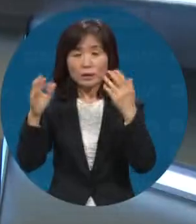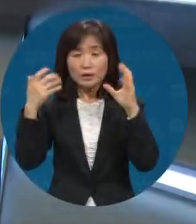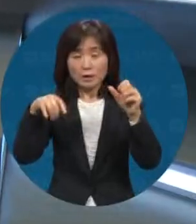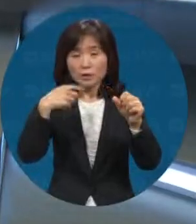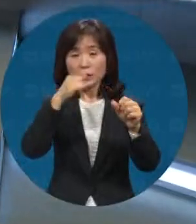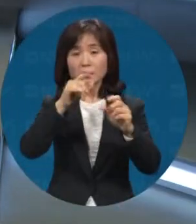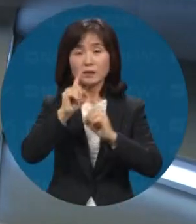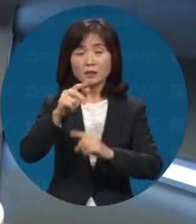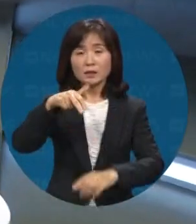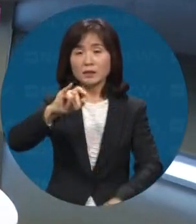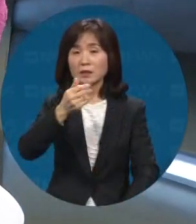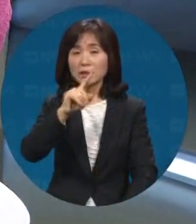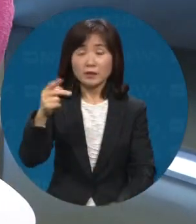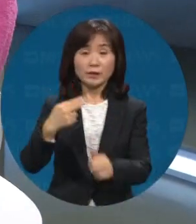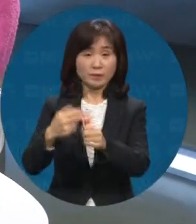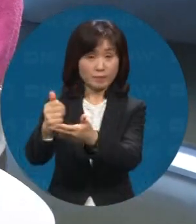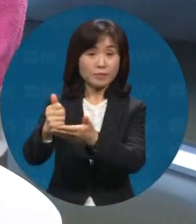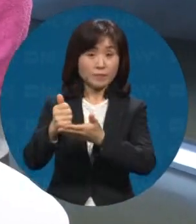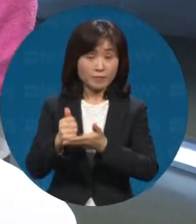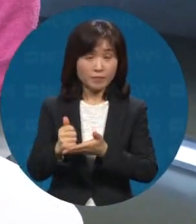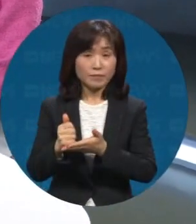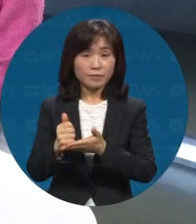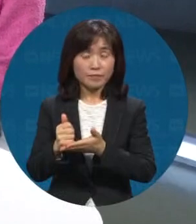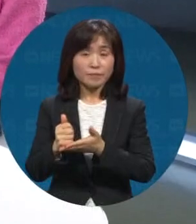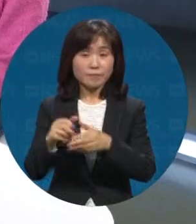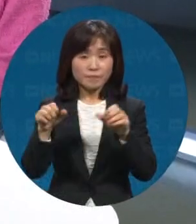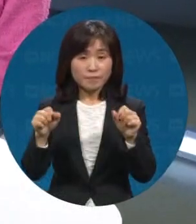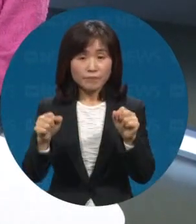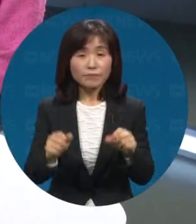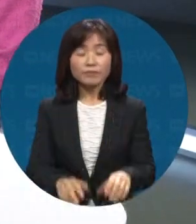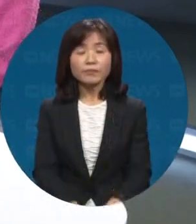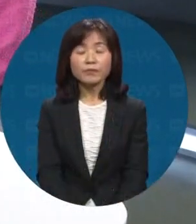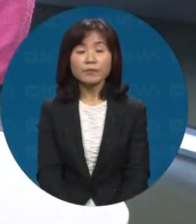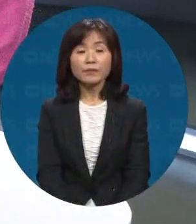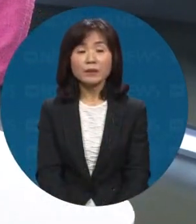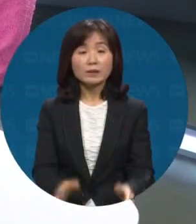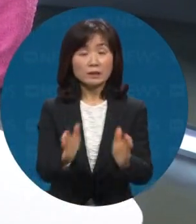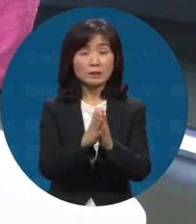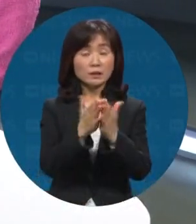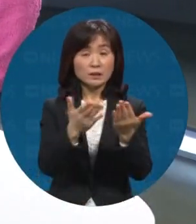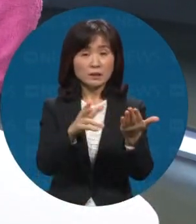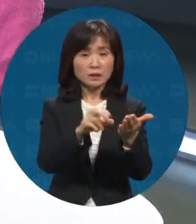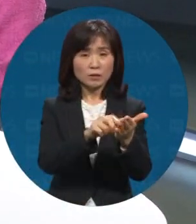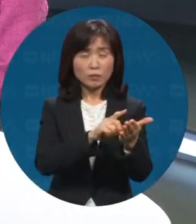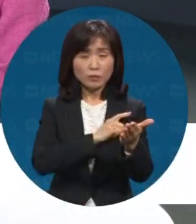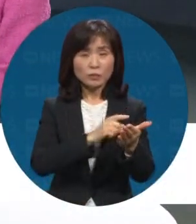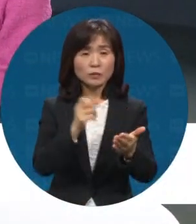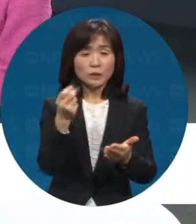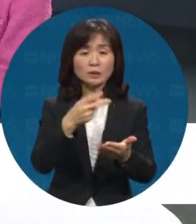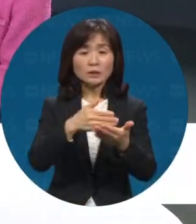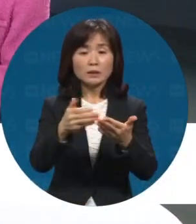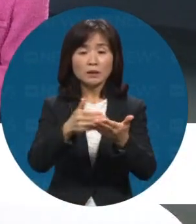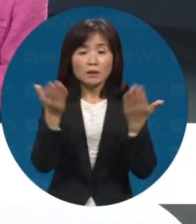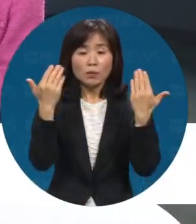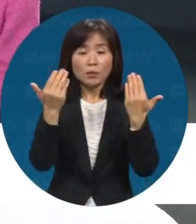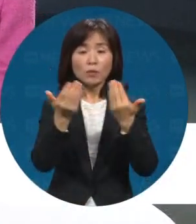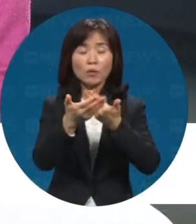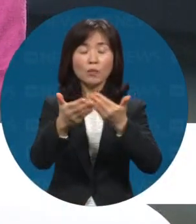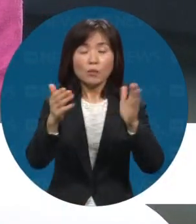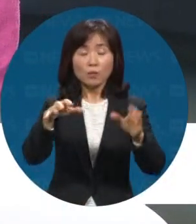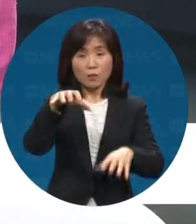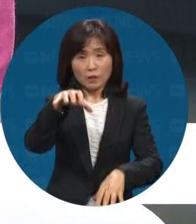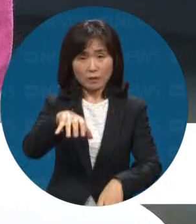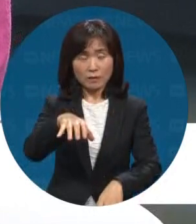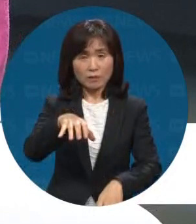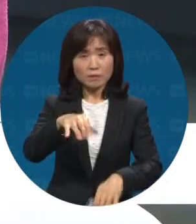오세요 안녕하십니까 반갑습니다 선생님 먼저 우리 책 다시 그리는 학교 공간이 나왔습니다